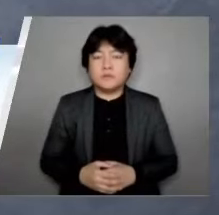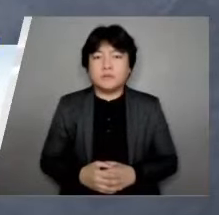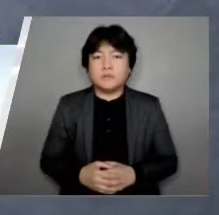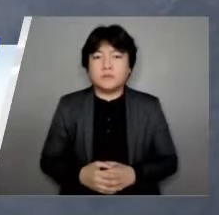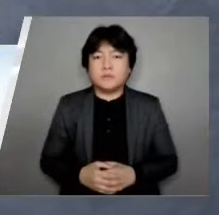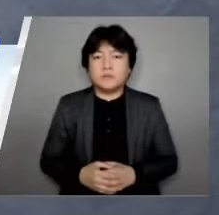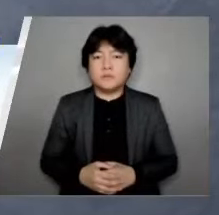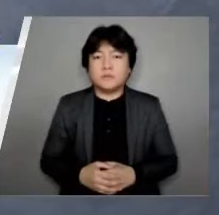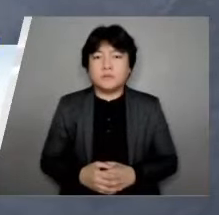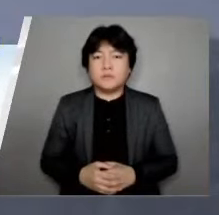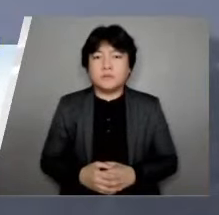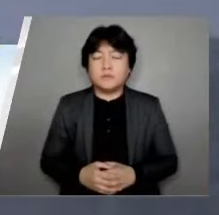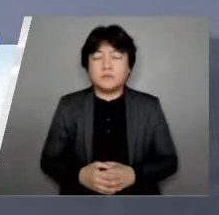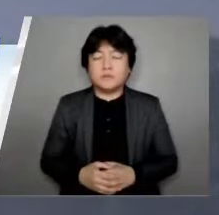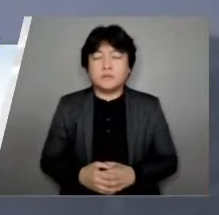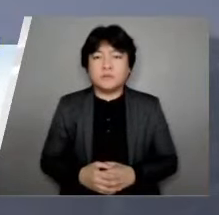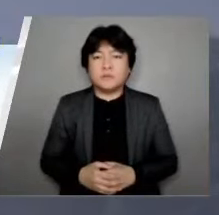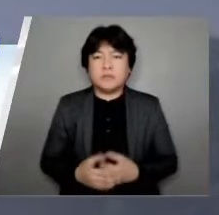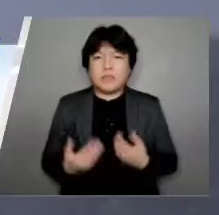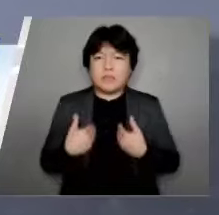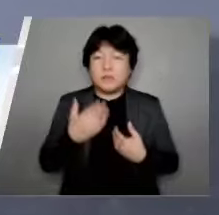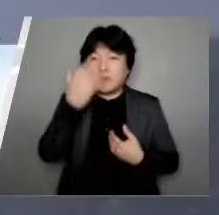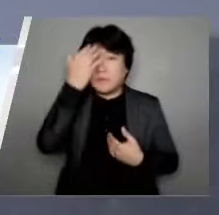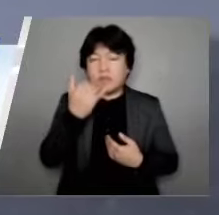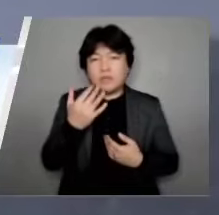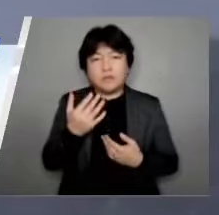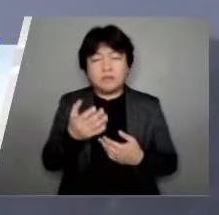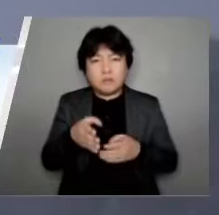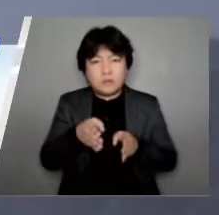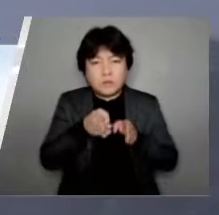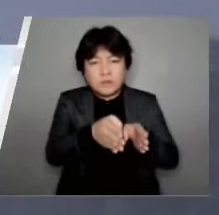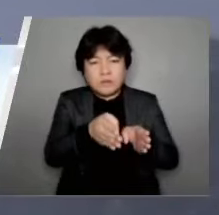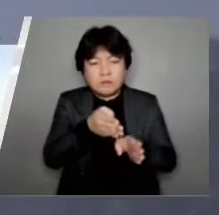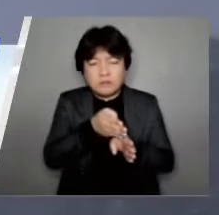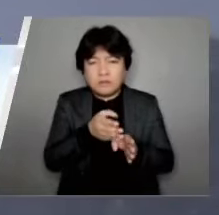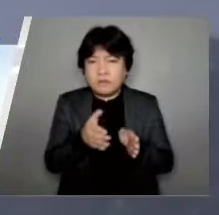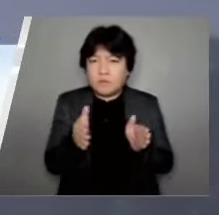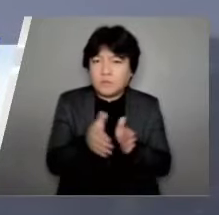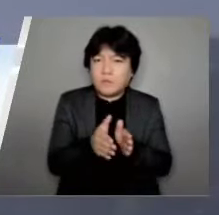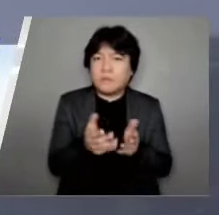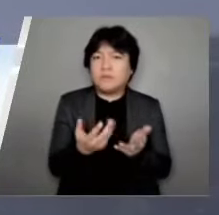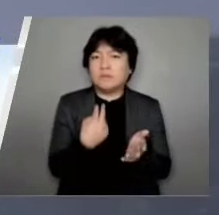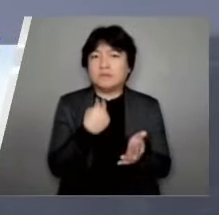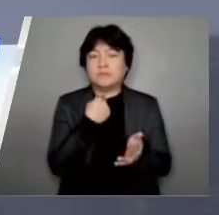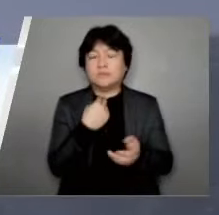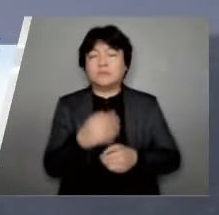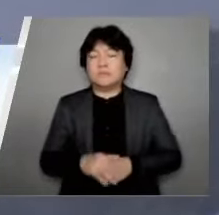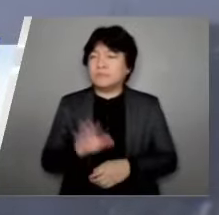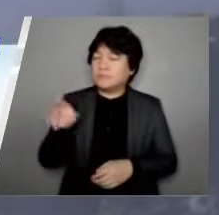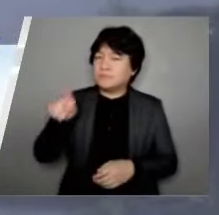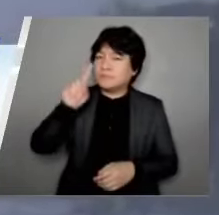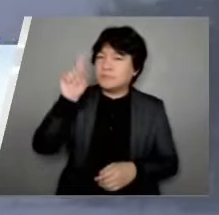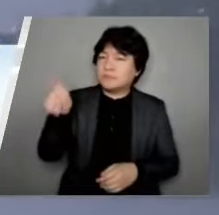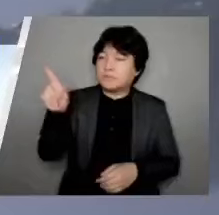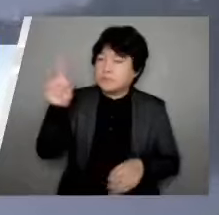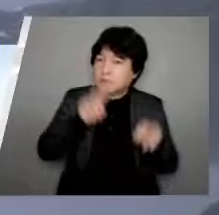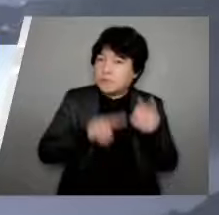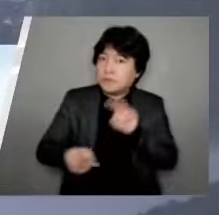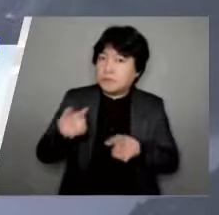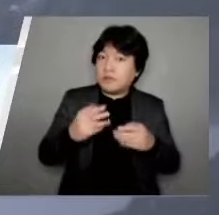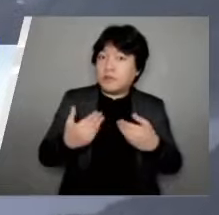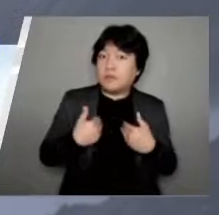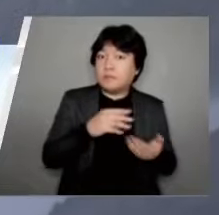na makikipot na lugar ngunit malita. Pero Governor, sa inyo pong monitoring, may mga lugar naman po